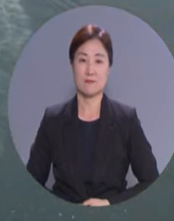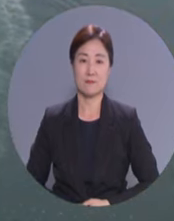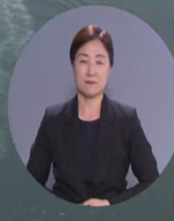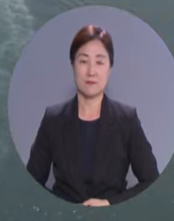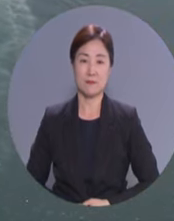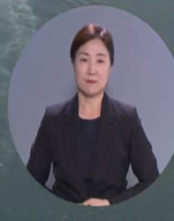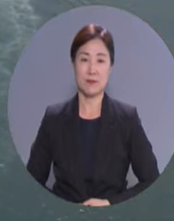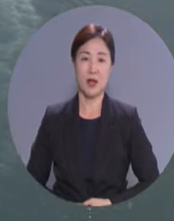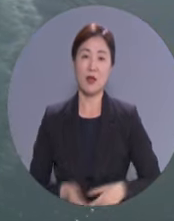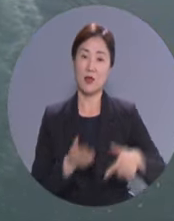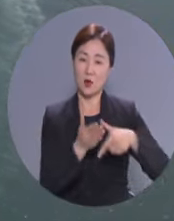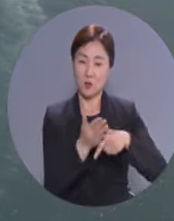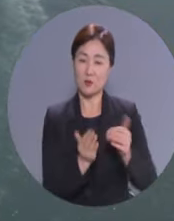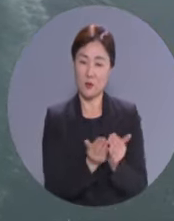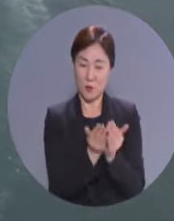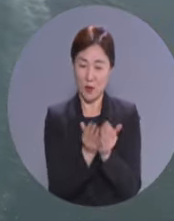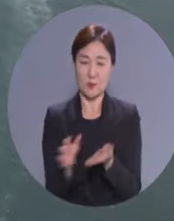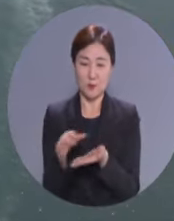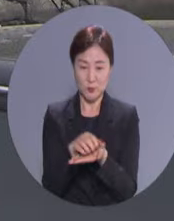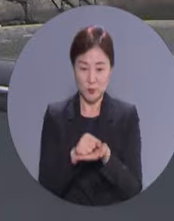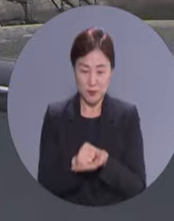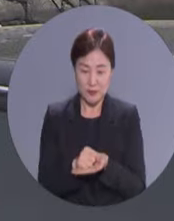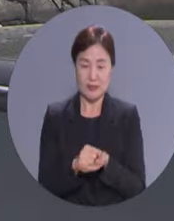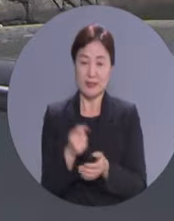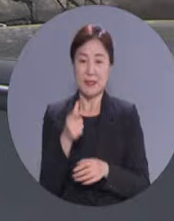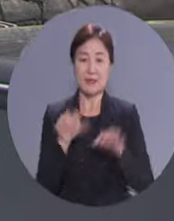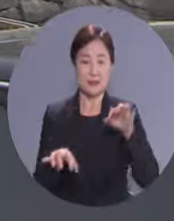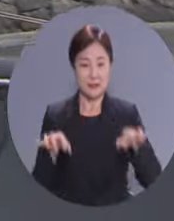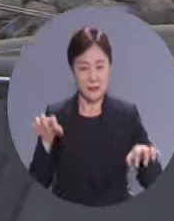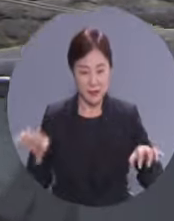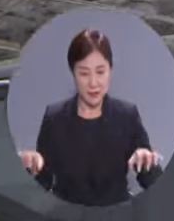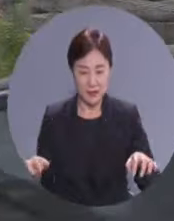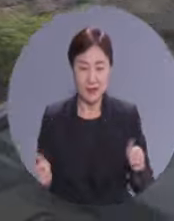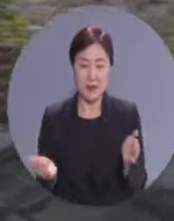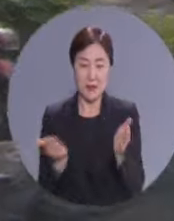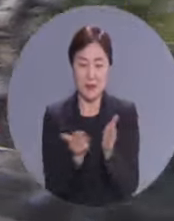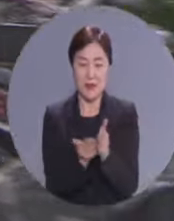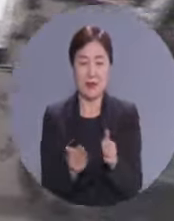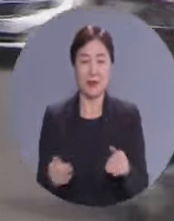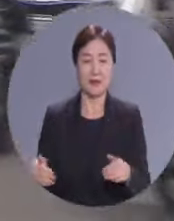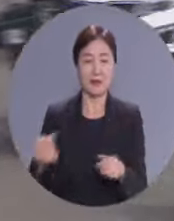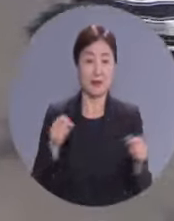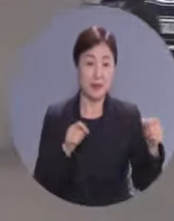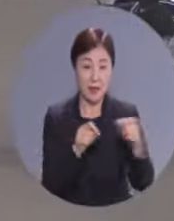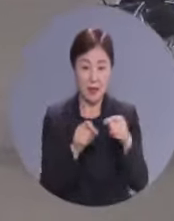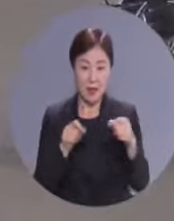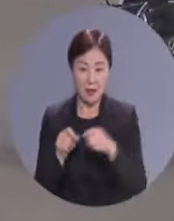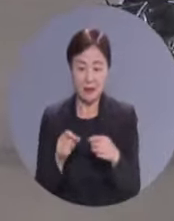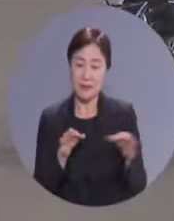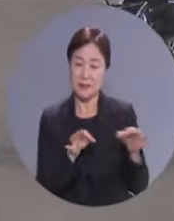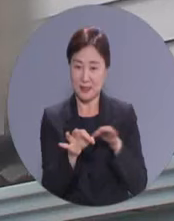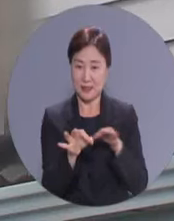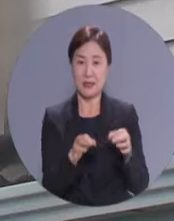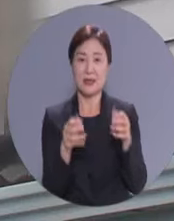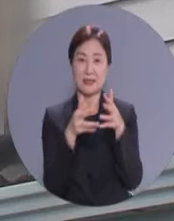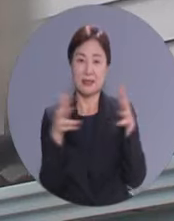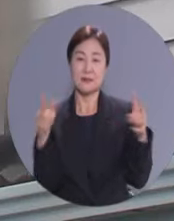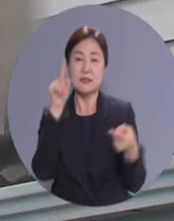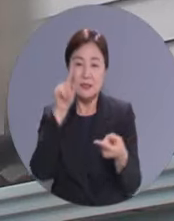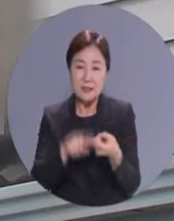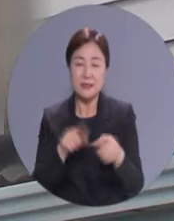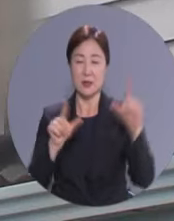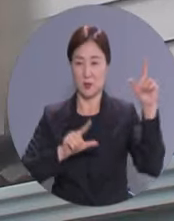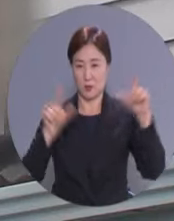검은 도항을 품은 작은 마을 연한 가까이에는 근연 대기에 지어진 상가와 주택이 고스란이